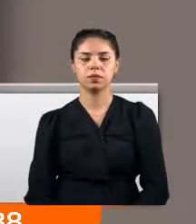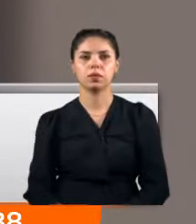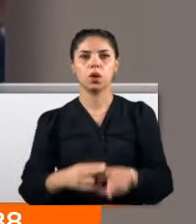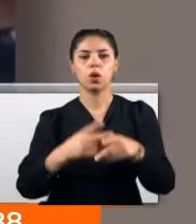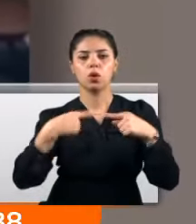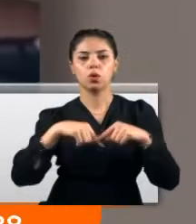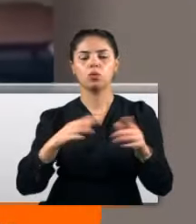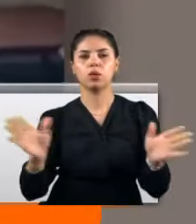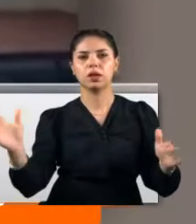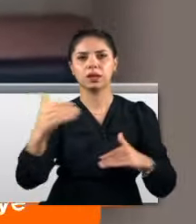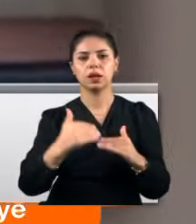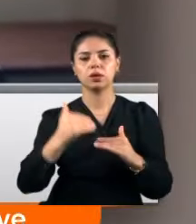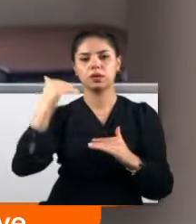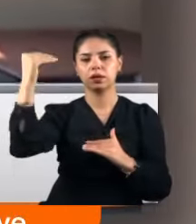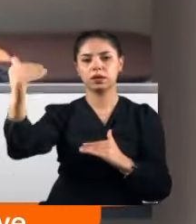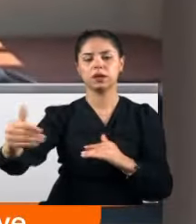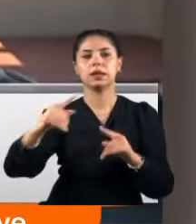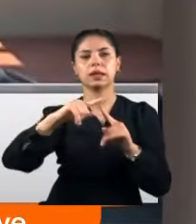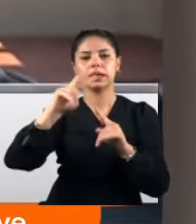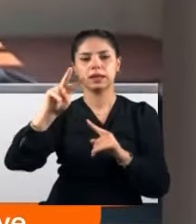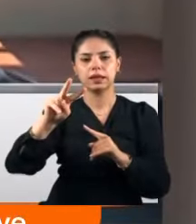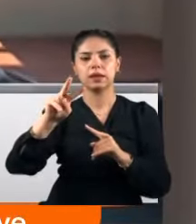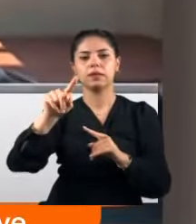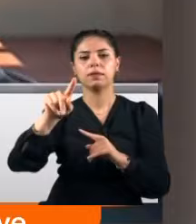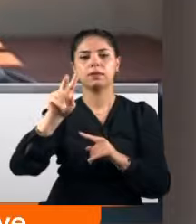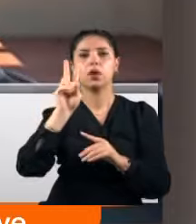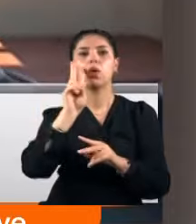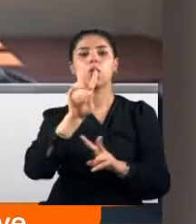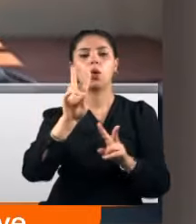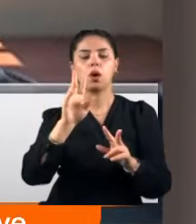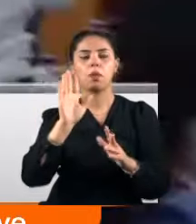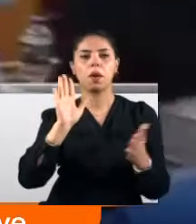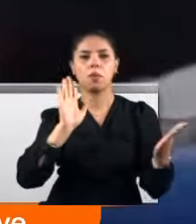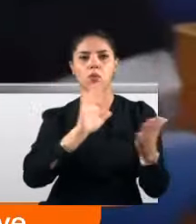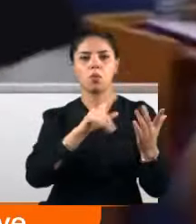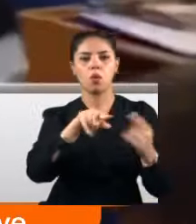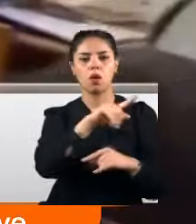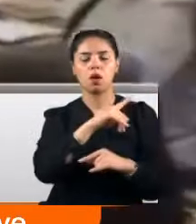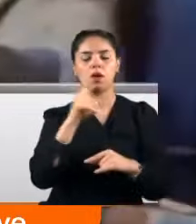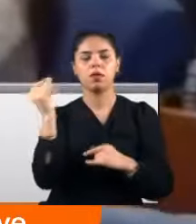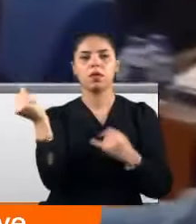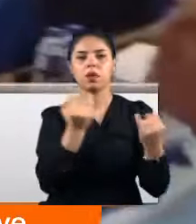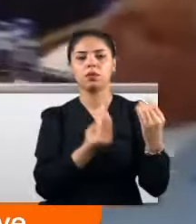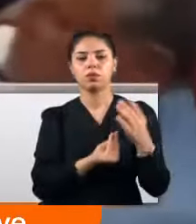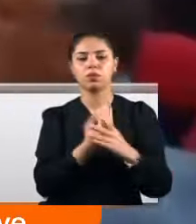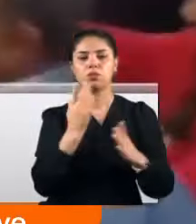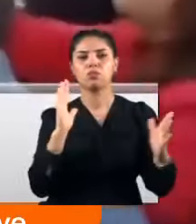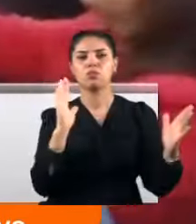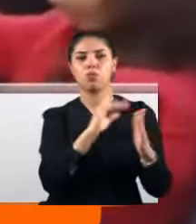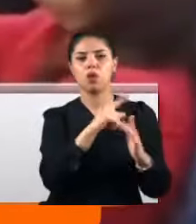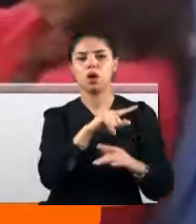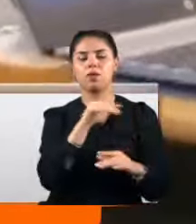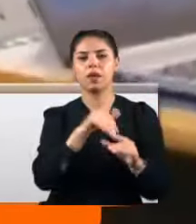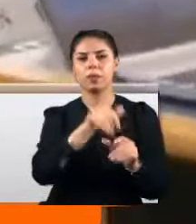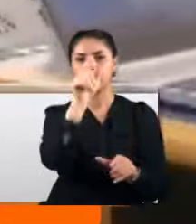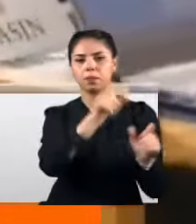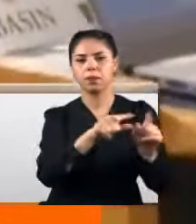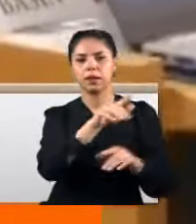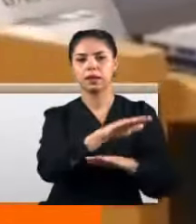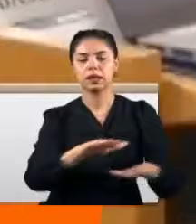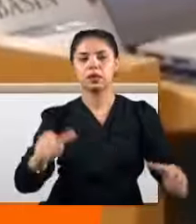Komisyon salonunun dışındaki televizyonu yerinde göremeyen muhalefet tartışma başlattı. Muhalefet milletvekilleri